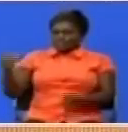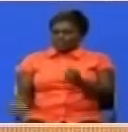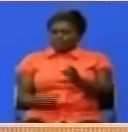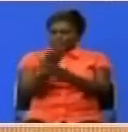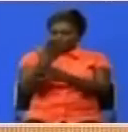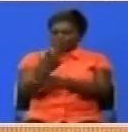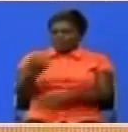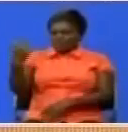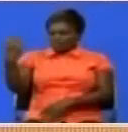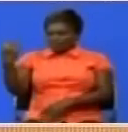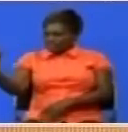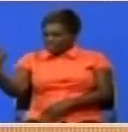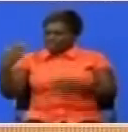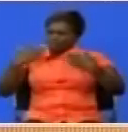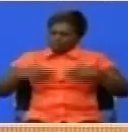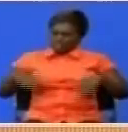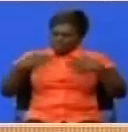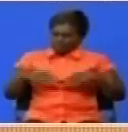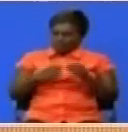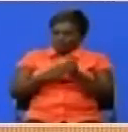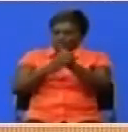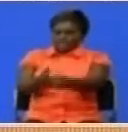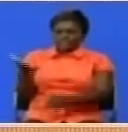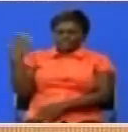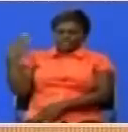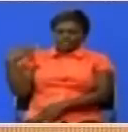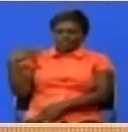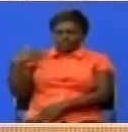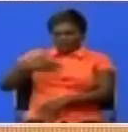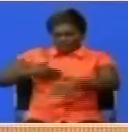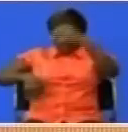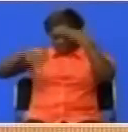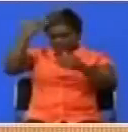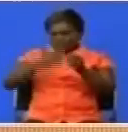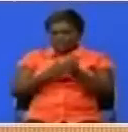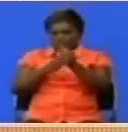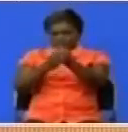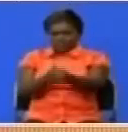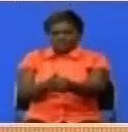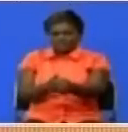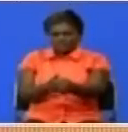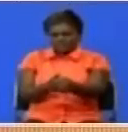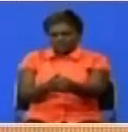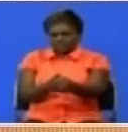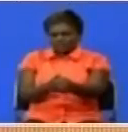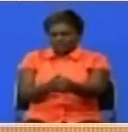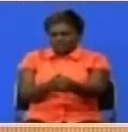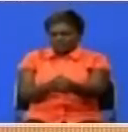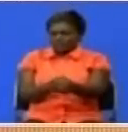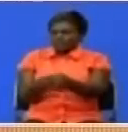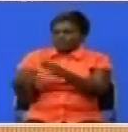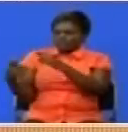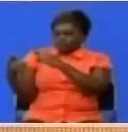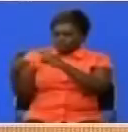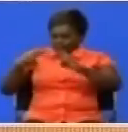la maafisa watatu wa shauri likiongozwa na aliyekuwa naibu chancellor wa chuo kikuu cha Nairobi Professor Crispas Kiamba kuvisimamia